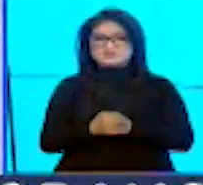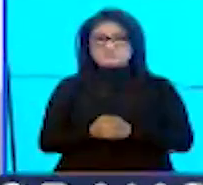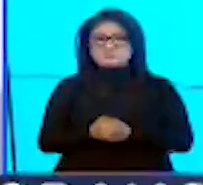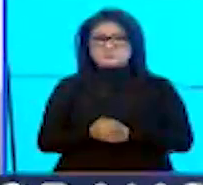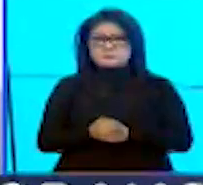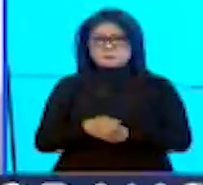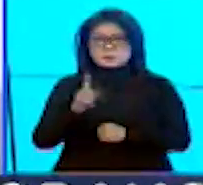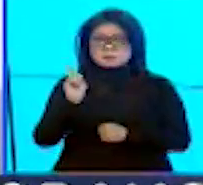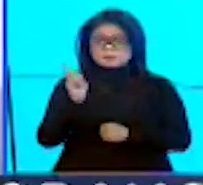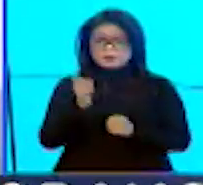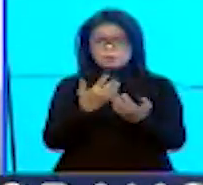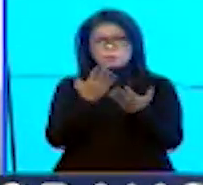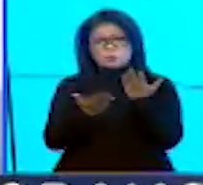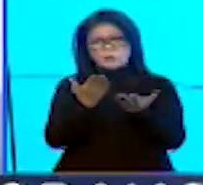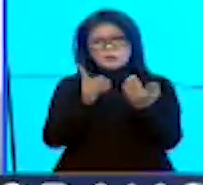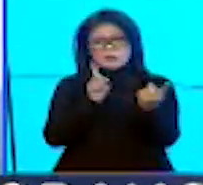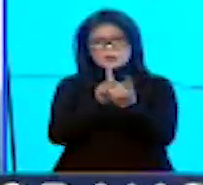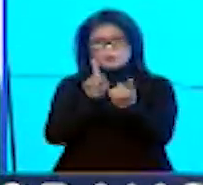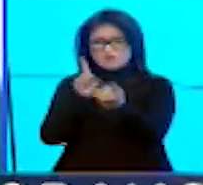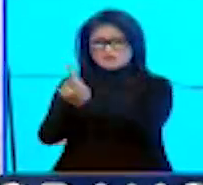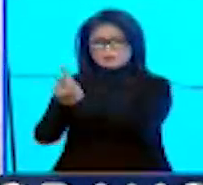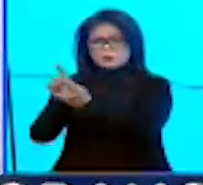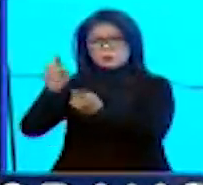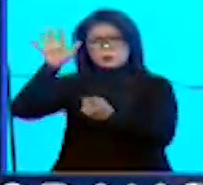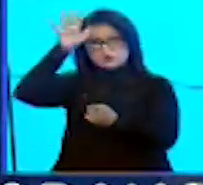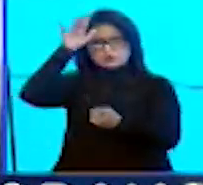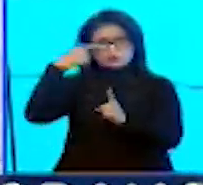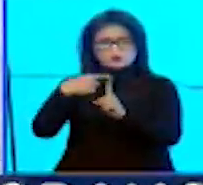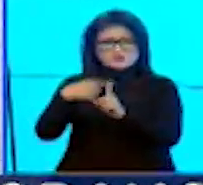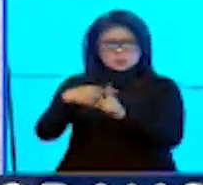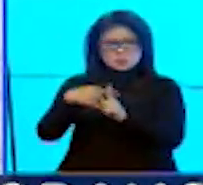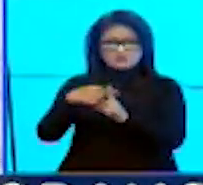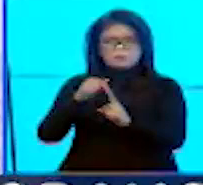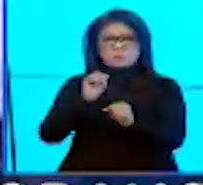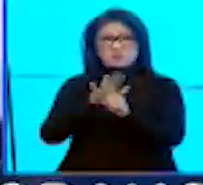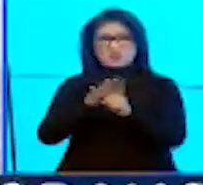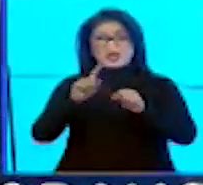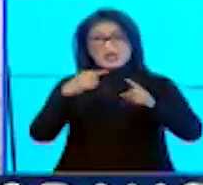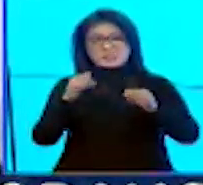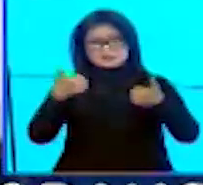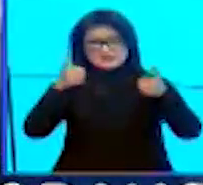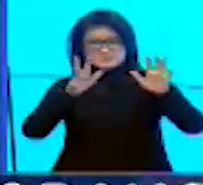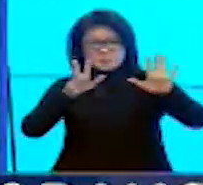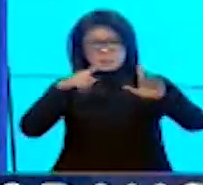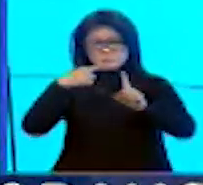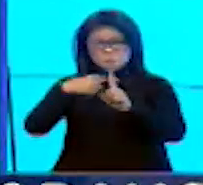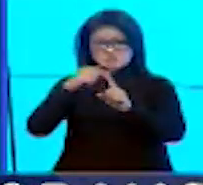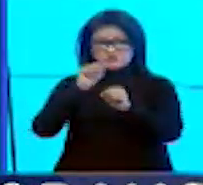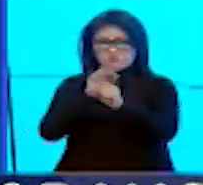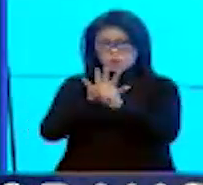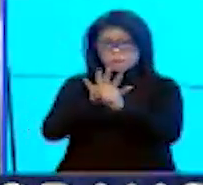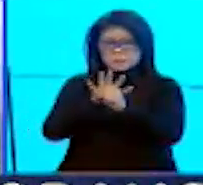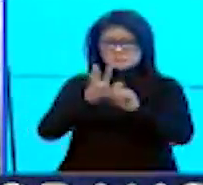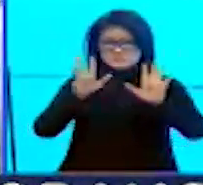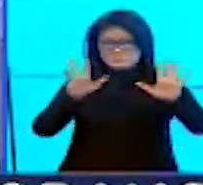memiliki kontak erat ditemukan 9 orang diantaranya positif COVID-19. Dengan ditemukan 9 warga positif COVID-19,